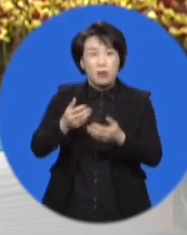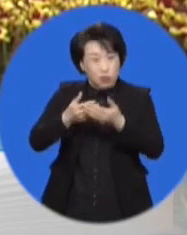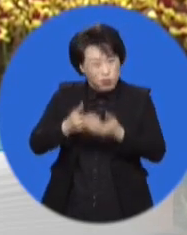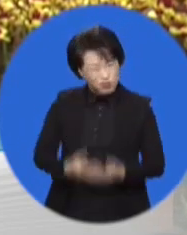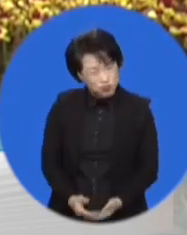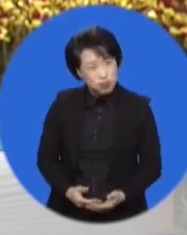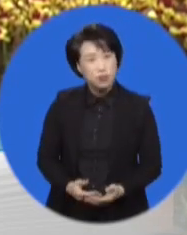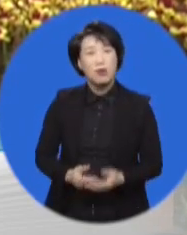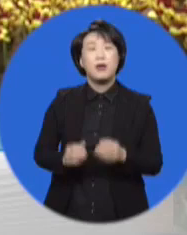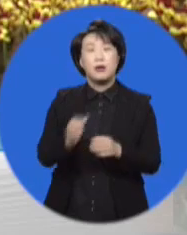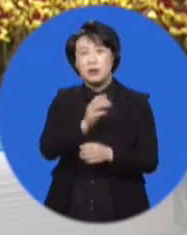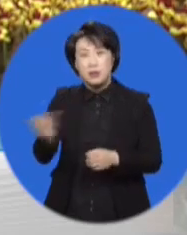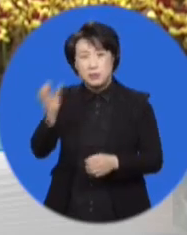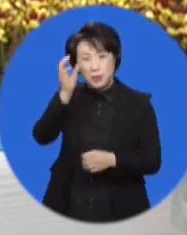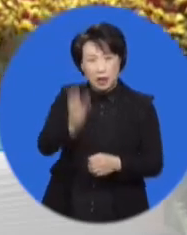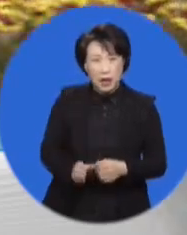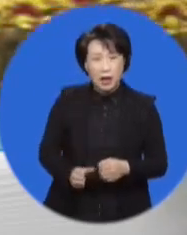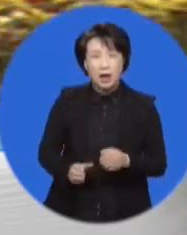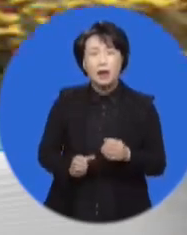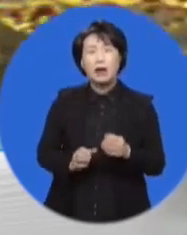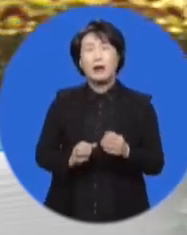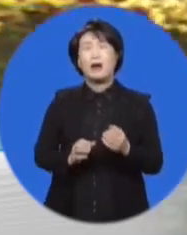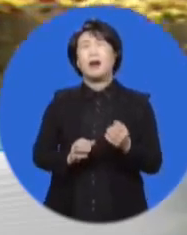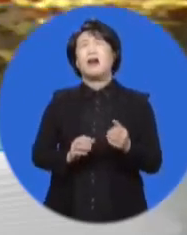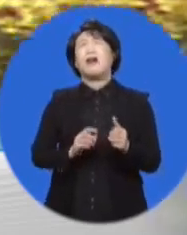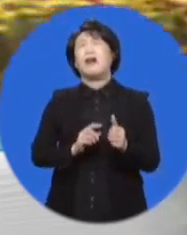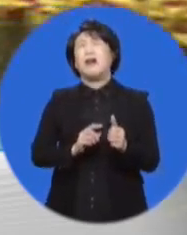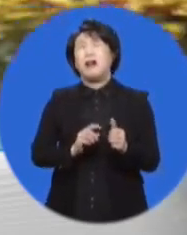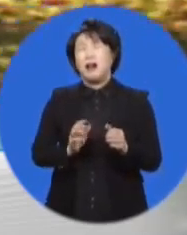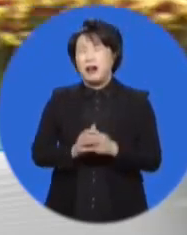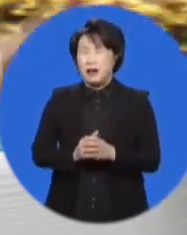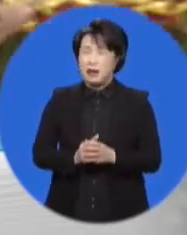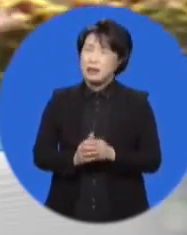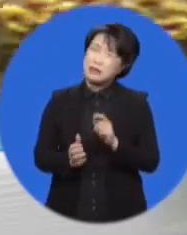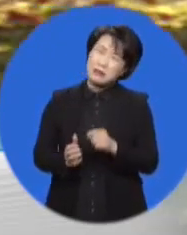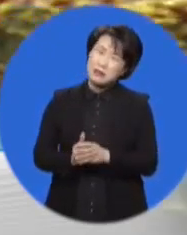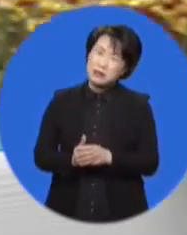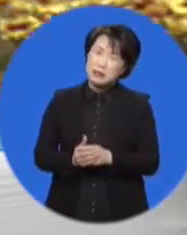부르크른 십자가를 참 생나무